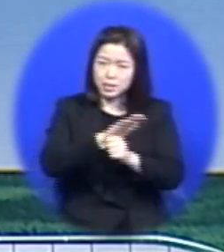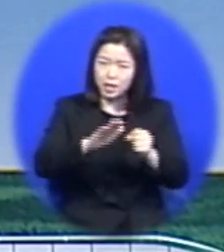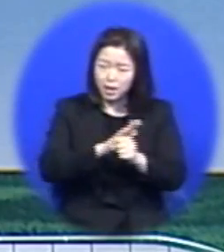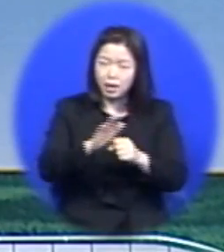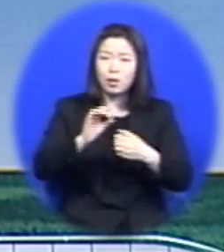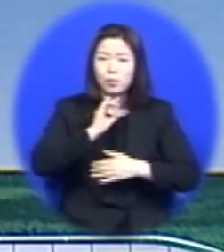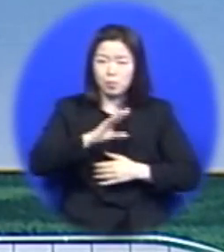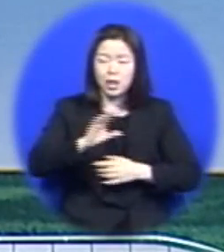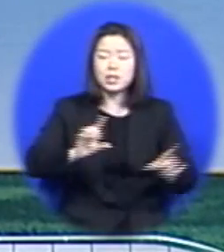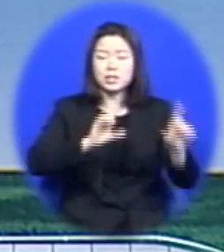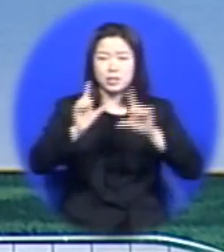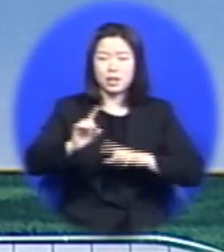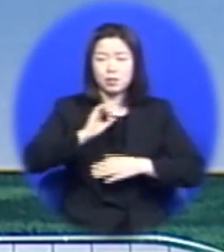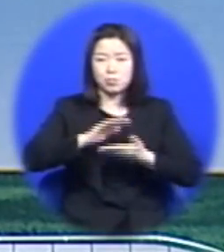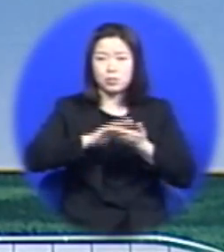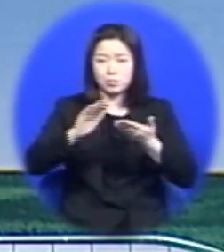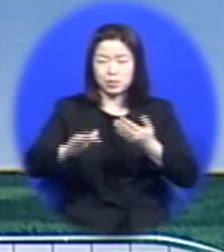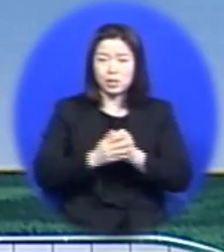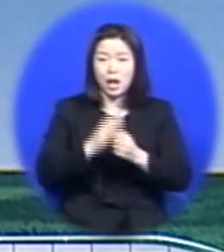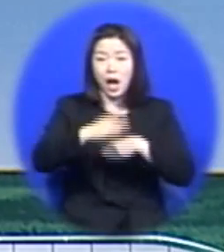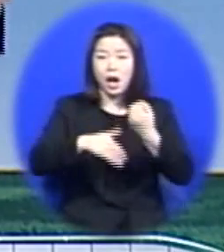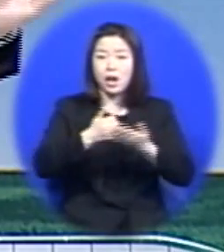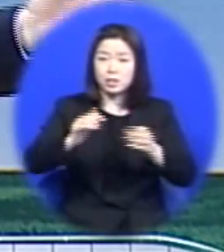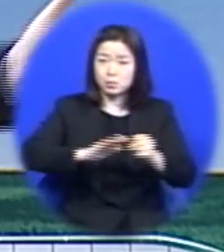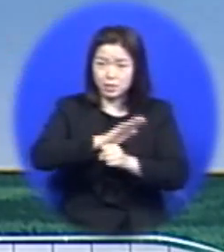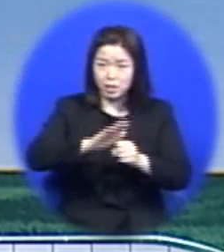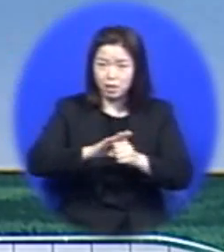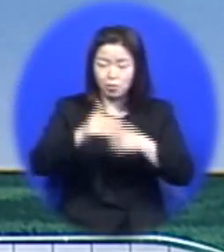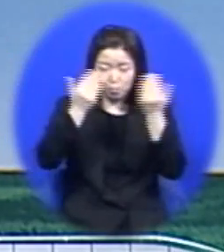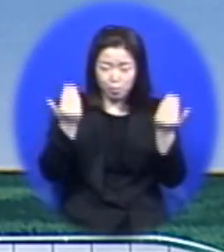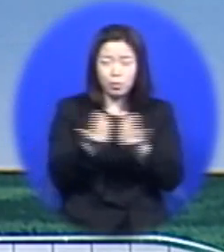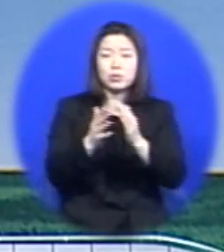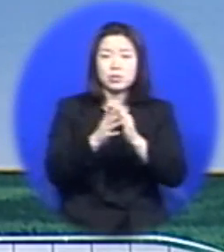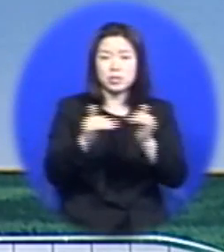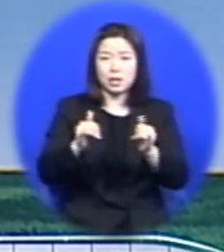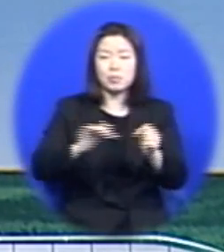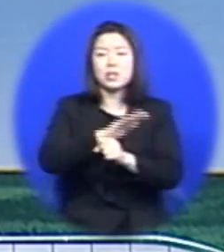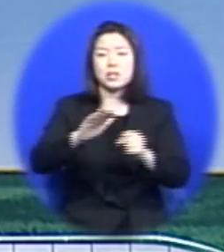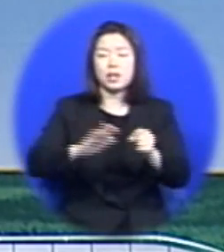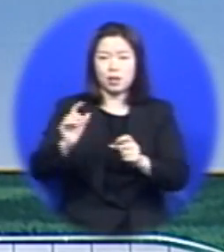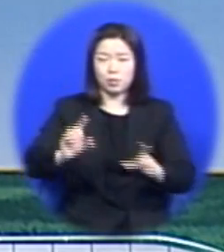살 뿐입니다. 하나님을 사랑하고 모든 사람을 사랑하고 사는 겁니다.